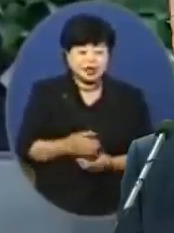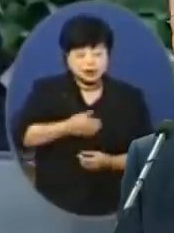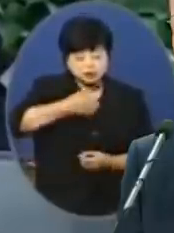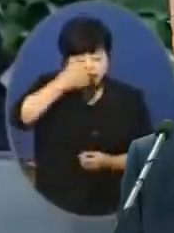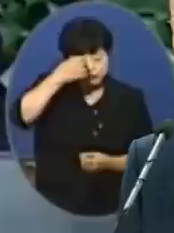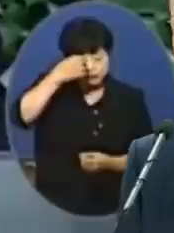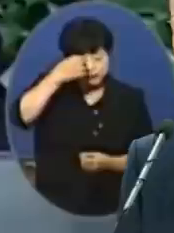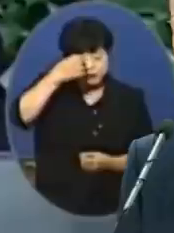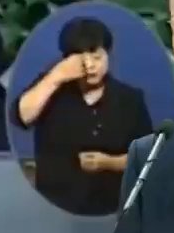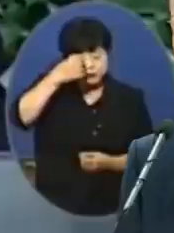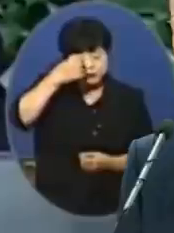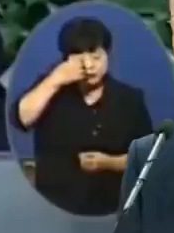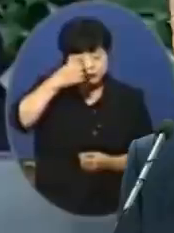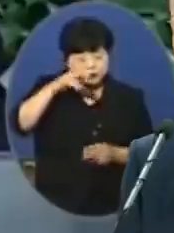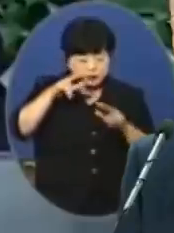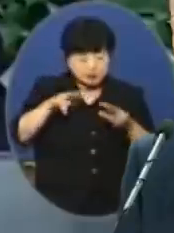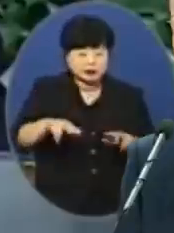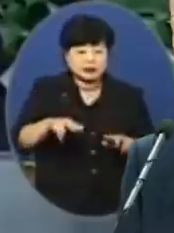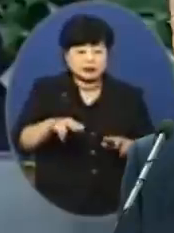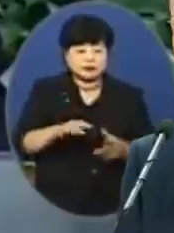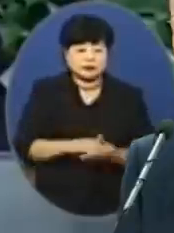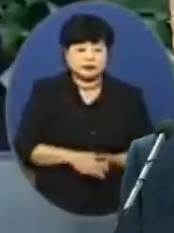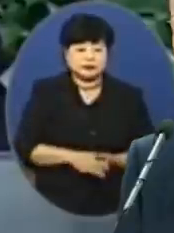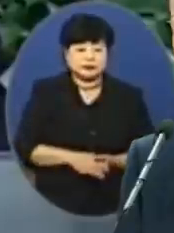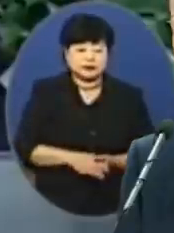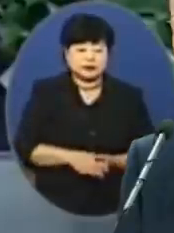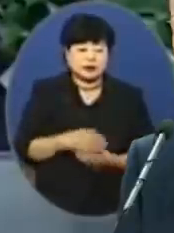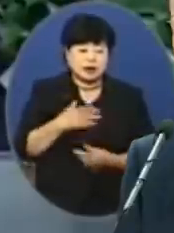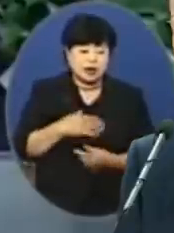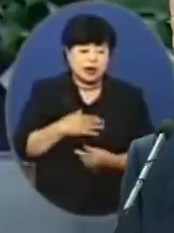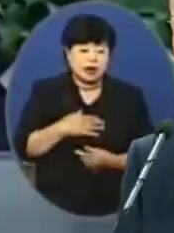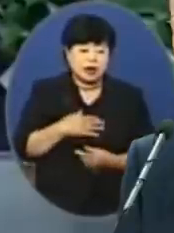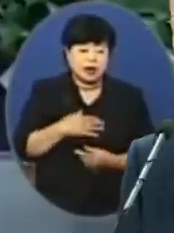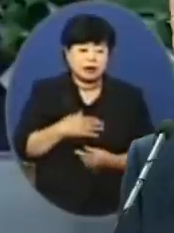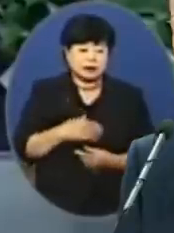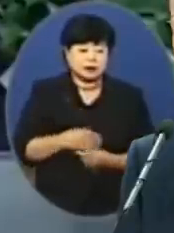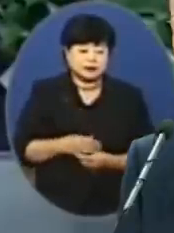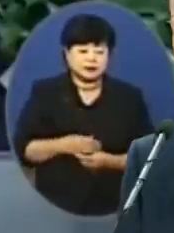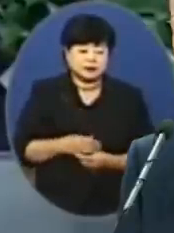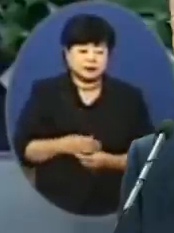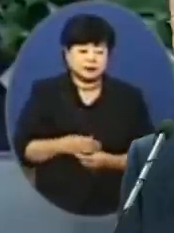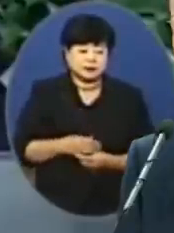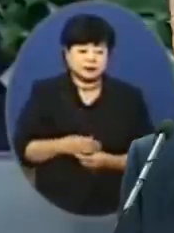꿈을 현실로 하는 그 길을 보면요,